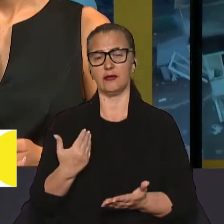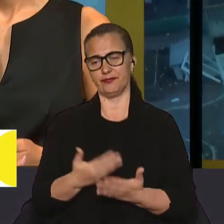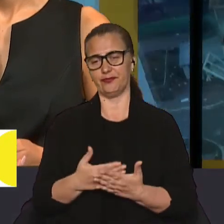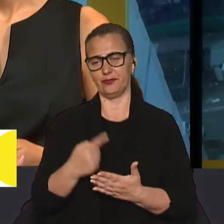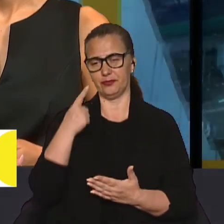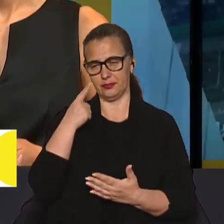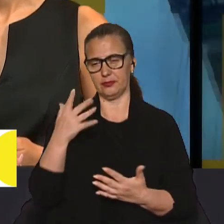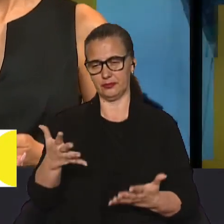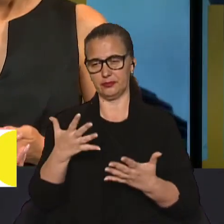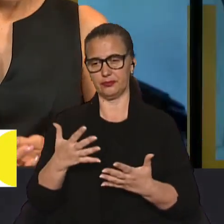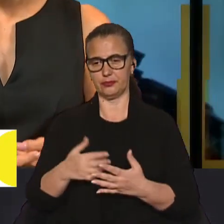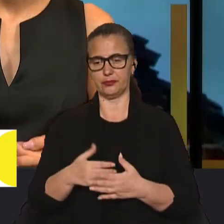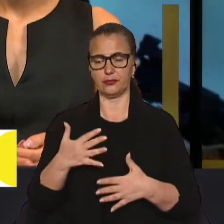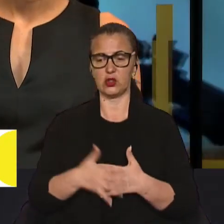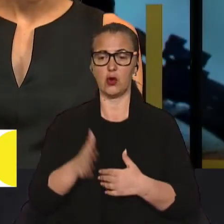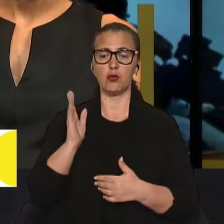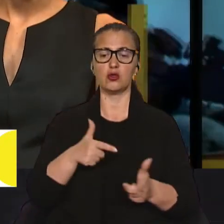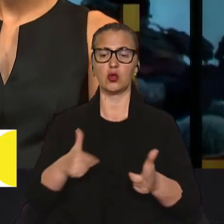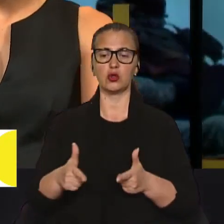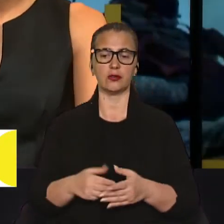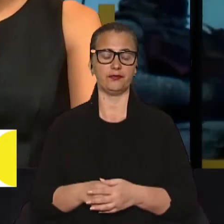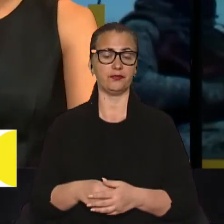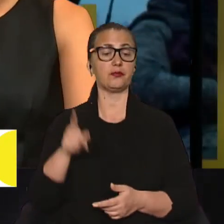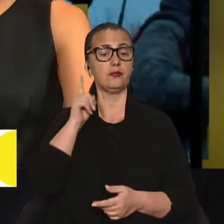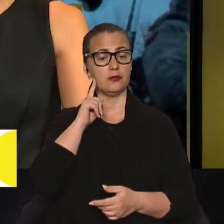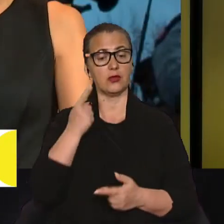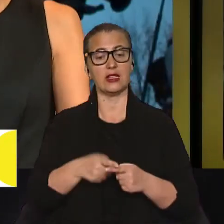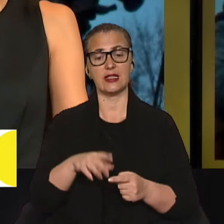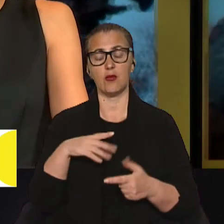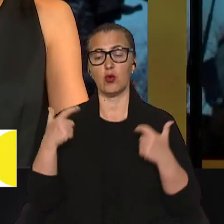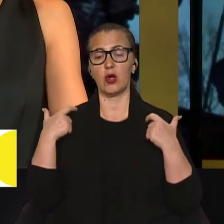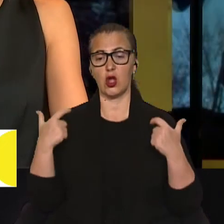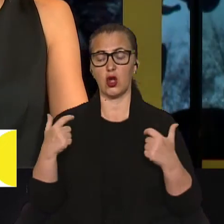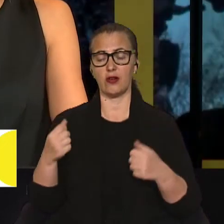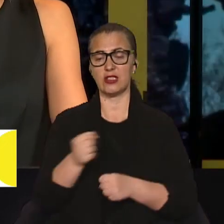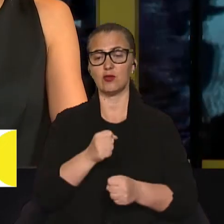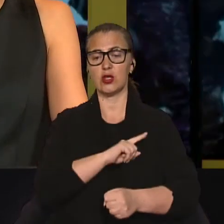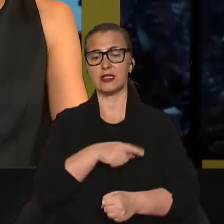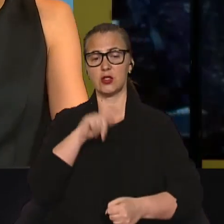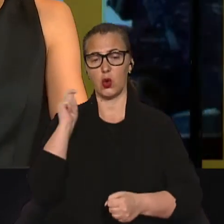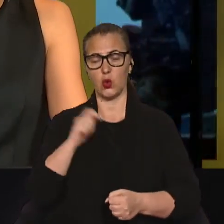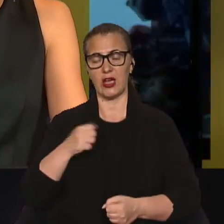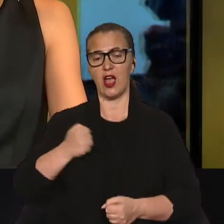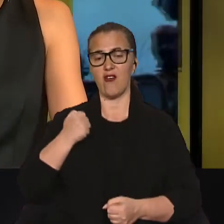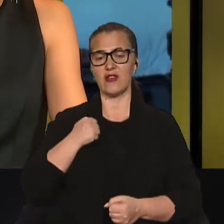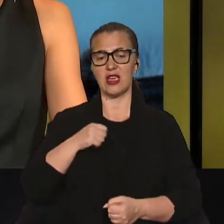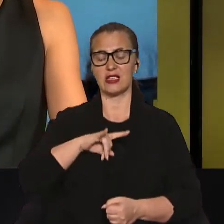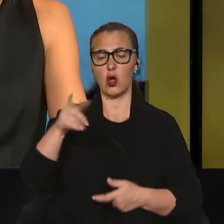представляем, будем готовы. Почули вас. Дякую. Роман Світан, полковник Збройних сил України, військовий пілот-інструктор, про